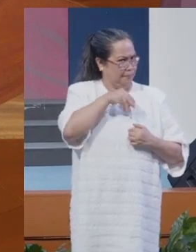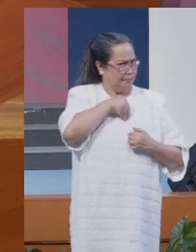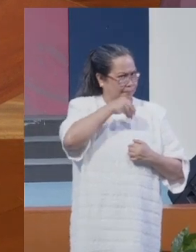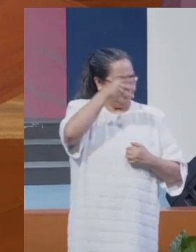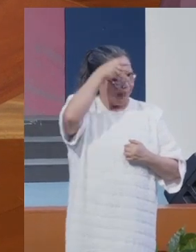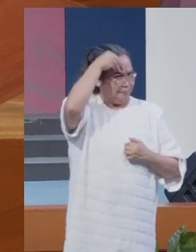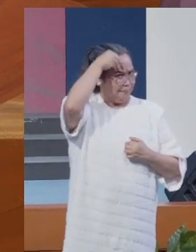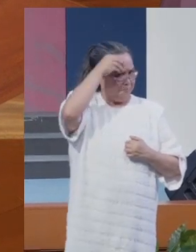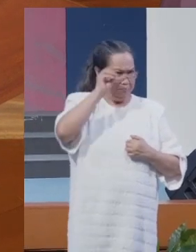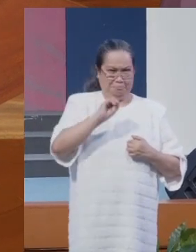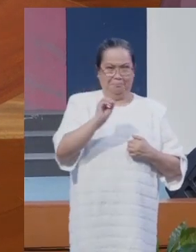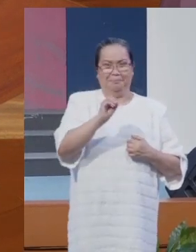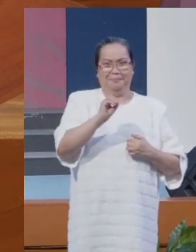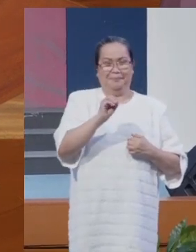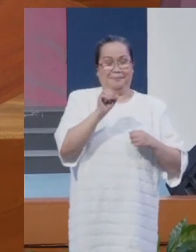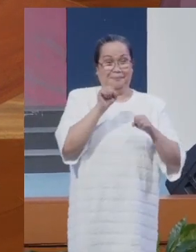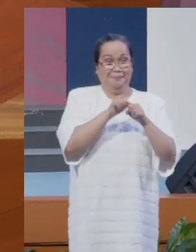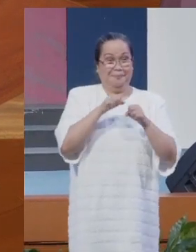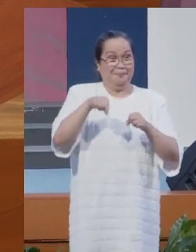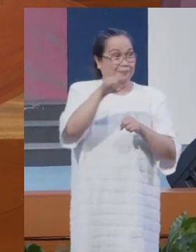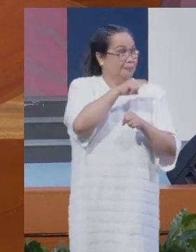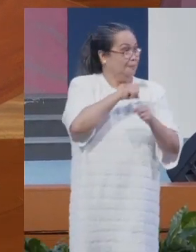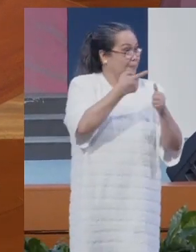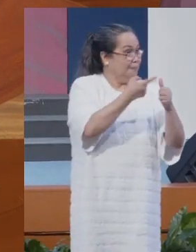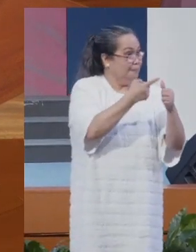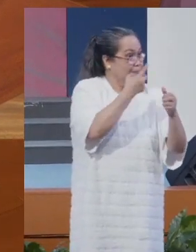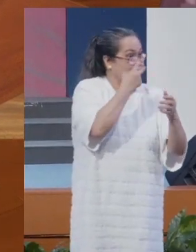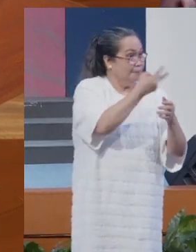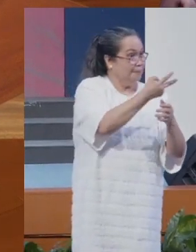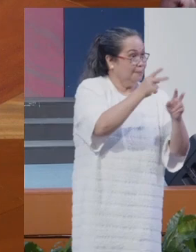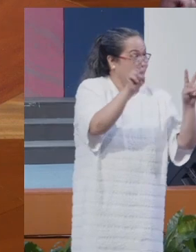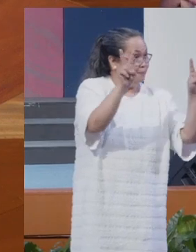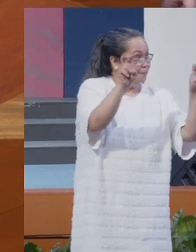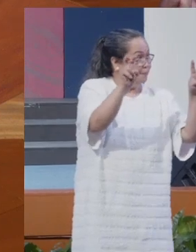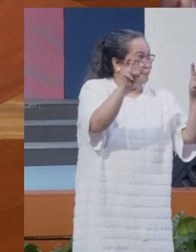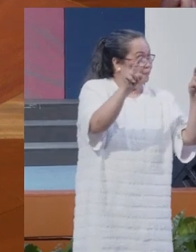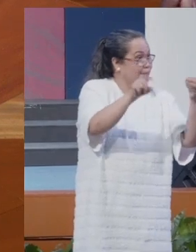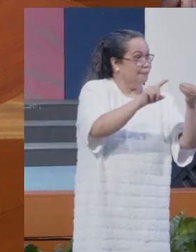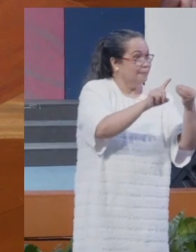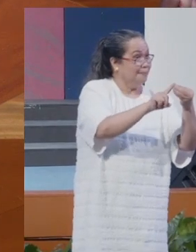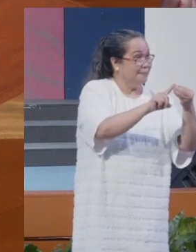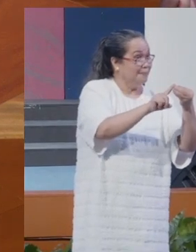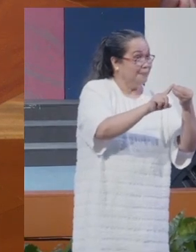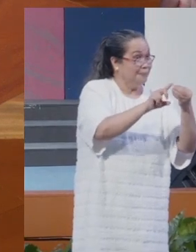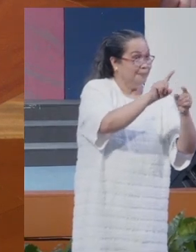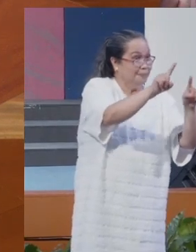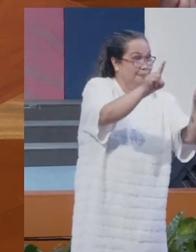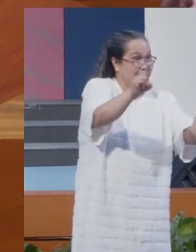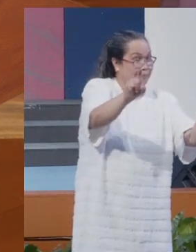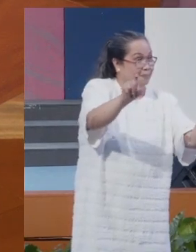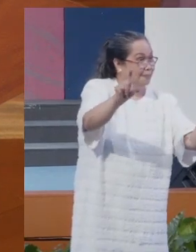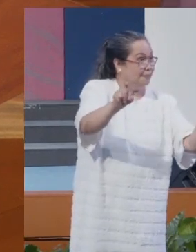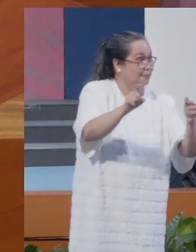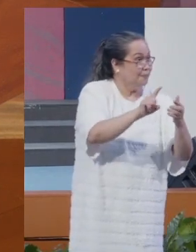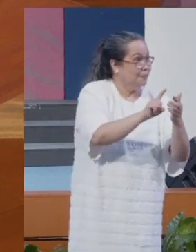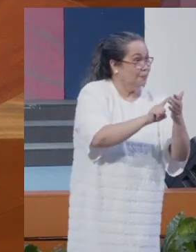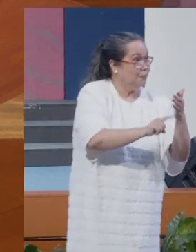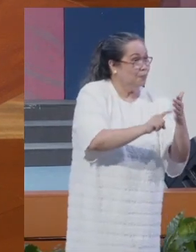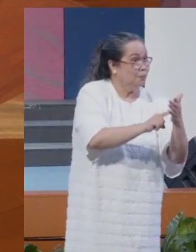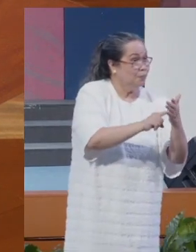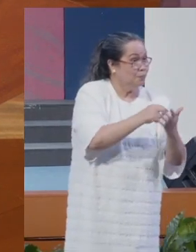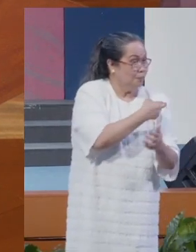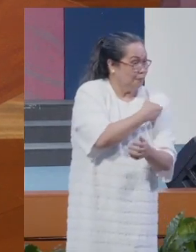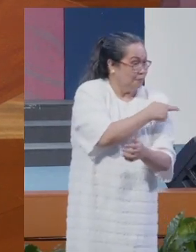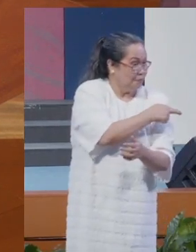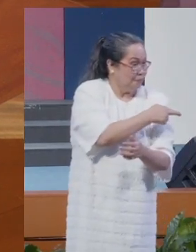ito. So ang una nating makikita sa ating teksto ay ang tanong mula sa makataong relihiyon